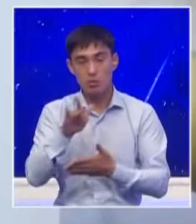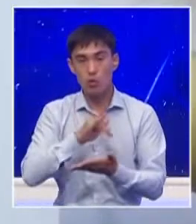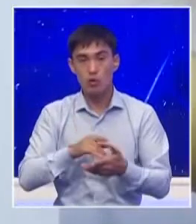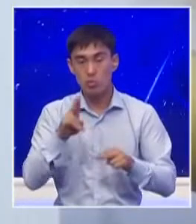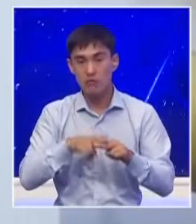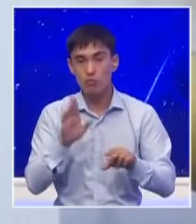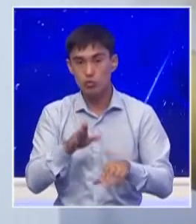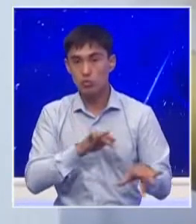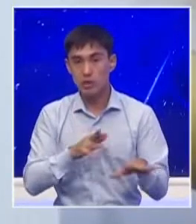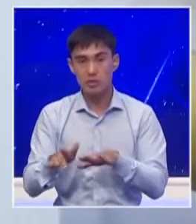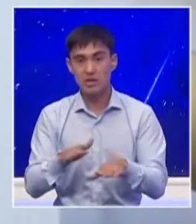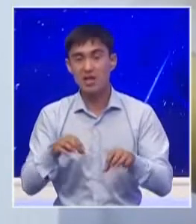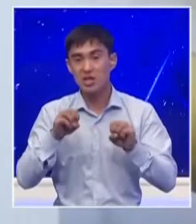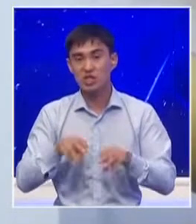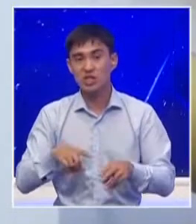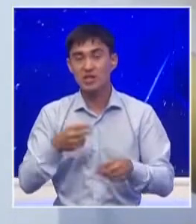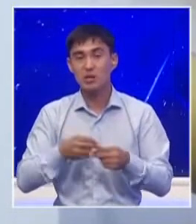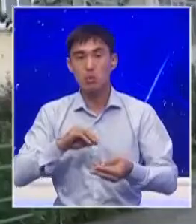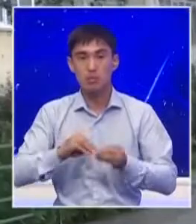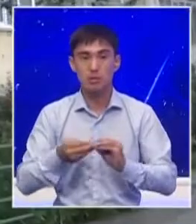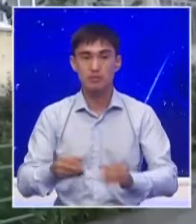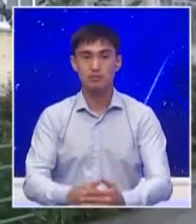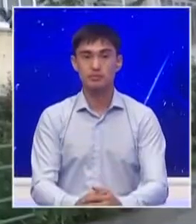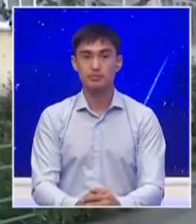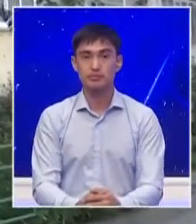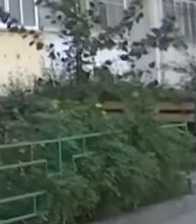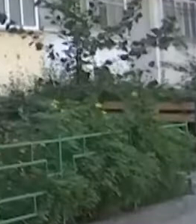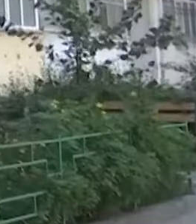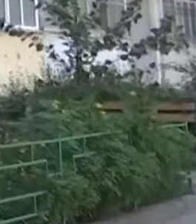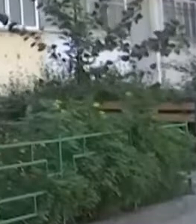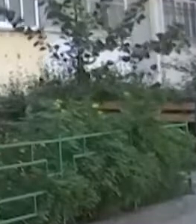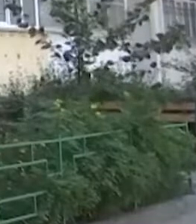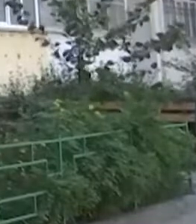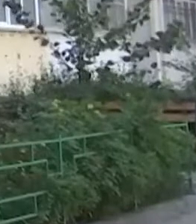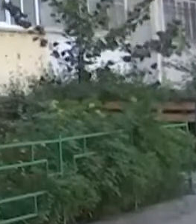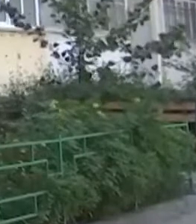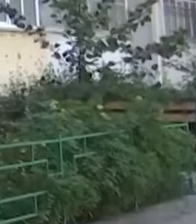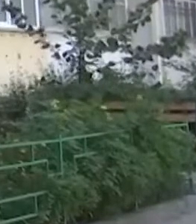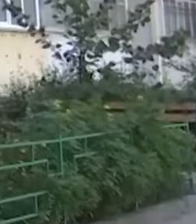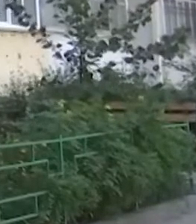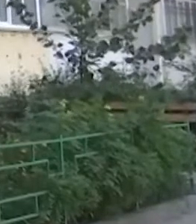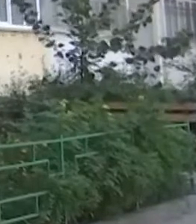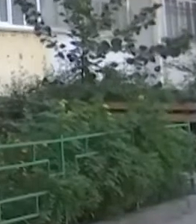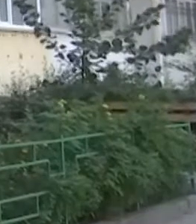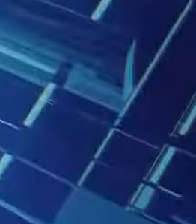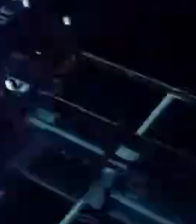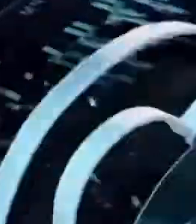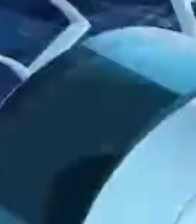будут принимать меры для решения данной проблемы отелях жарке нова облав подпоить телеканал джитсу